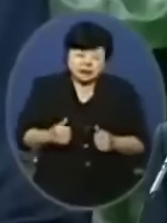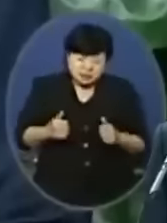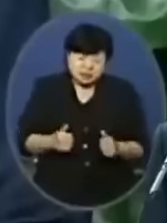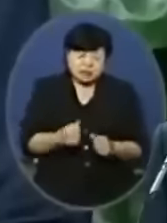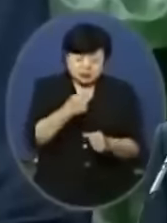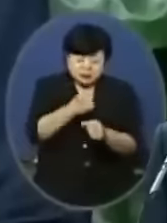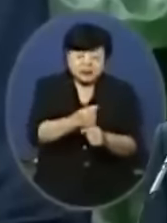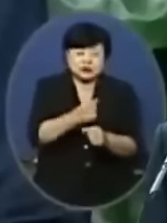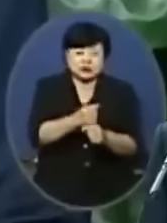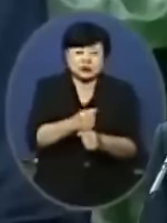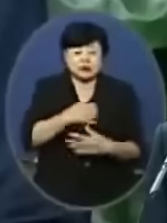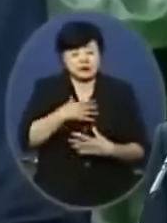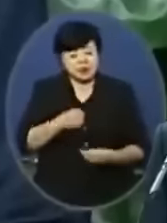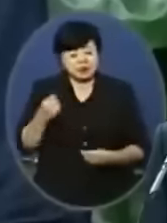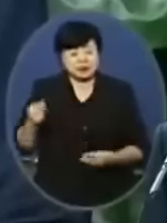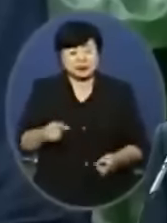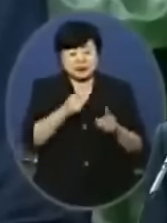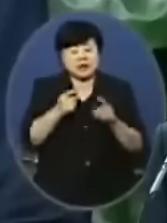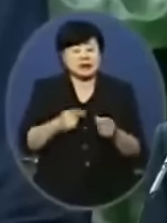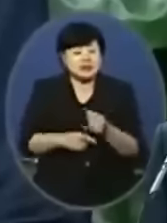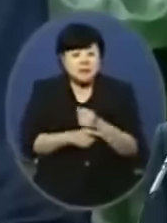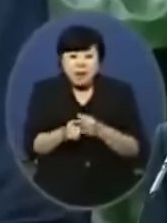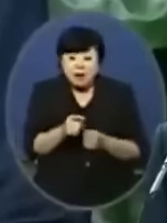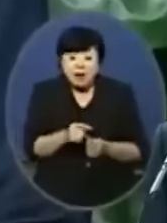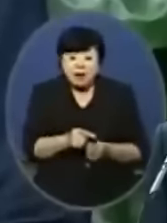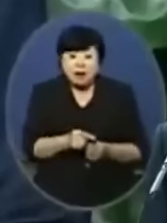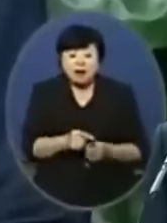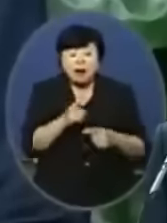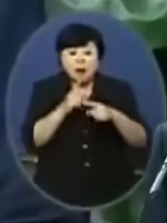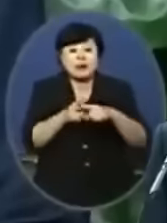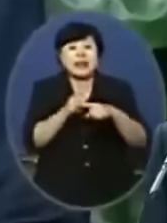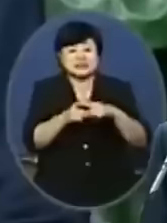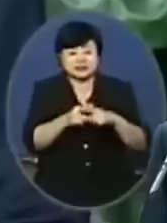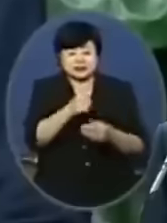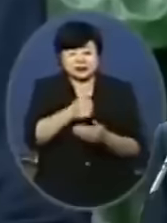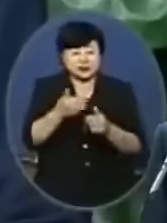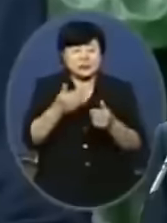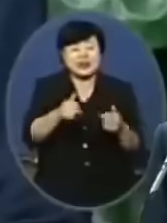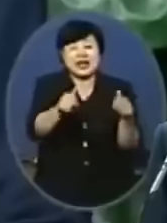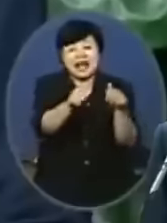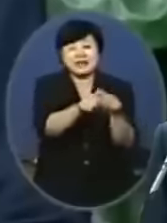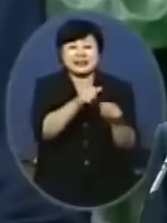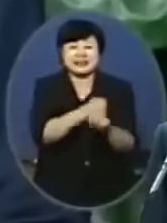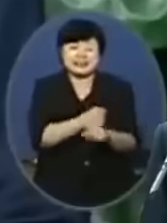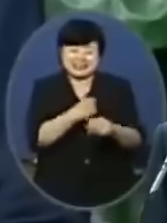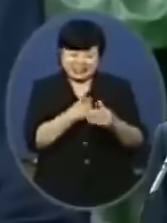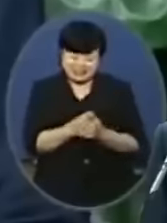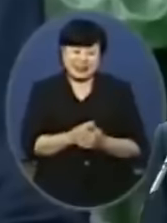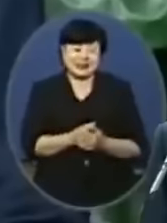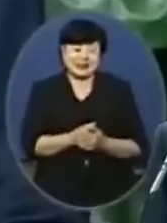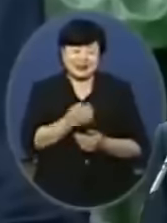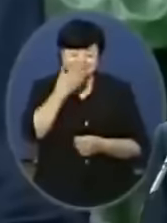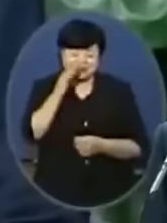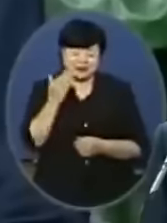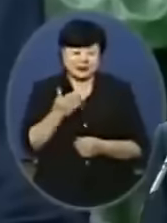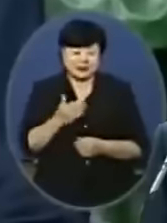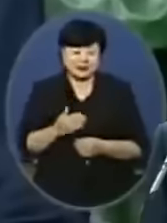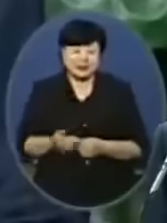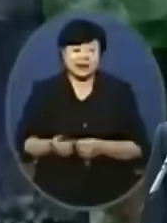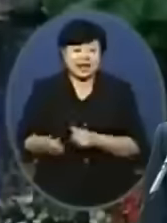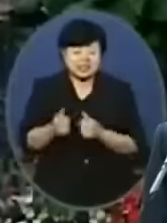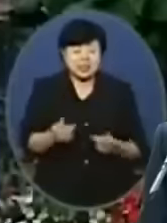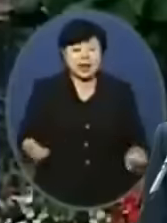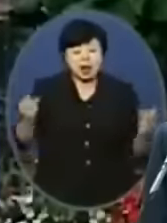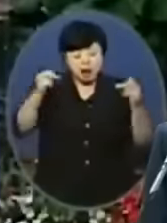적극적이고 창조적이며 평안을 가지고 살 수 있는 것은 역시 플러스 알파로 주님이 같이 계시면 것입니다. 내가 사망의